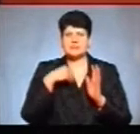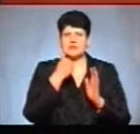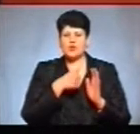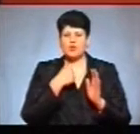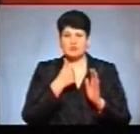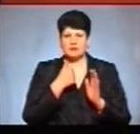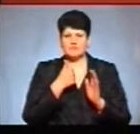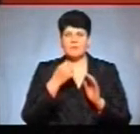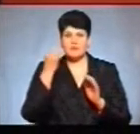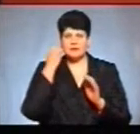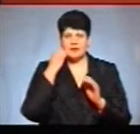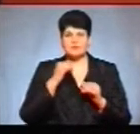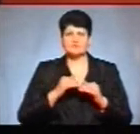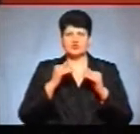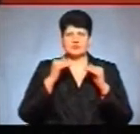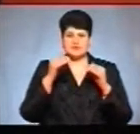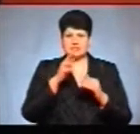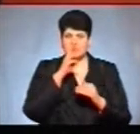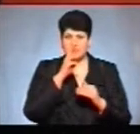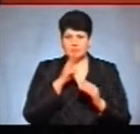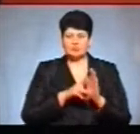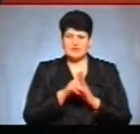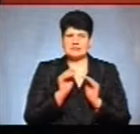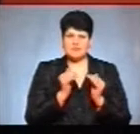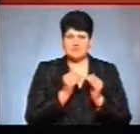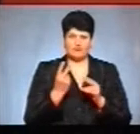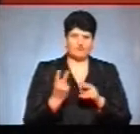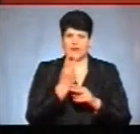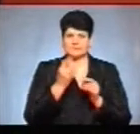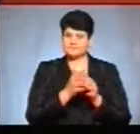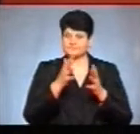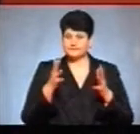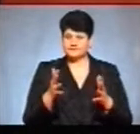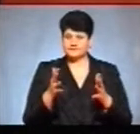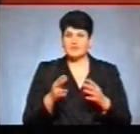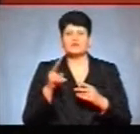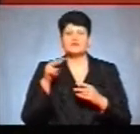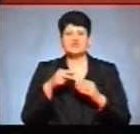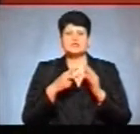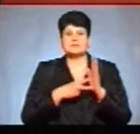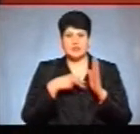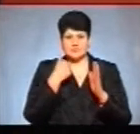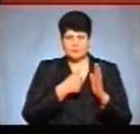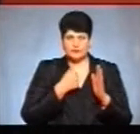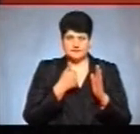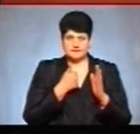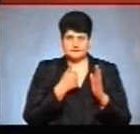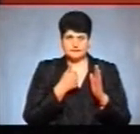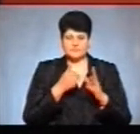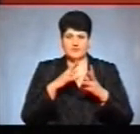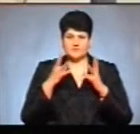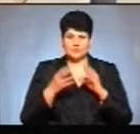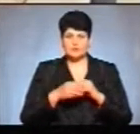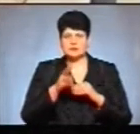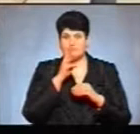ви пам'ятаєте, підвищувалась заробітна плата, починаючи з мінімальної вдвічі. У 2017 році в цілому